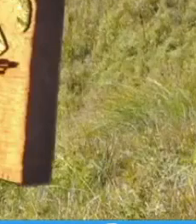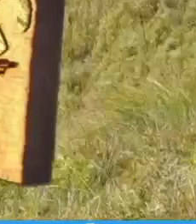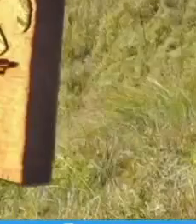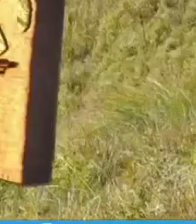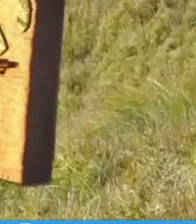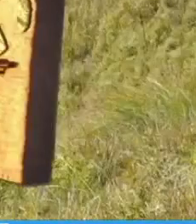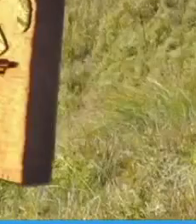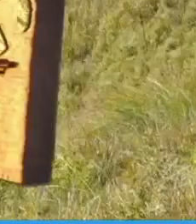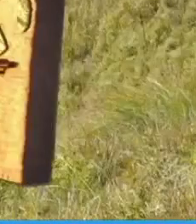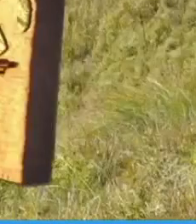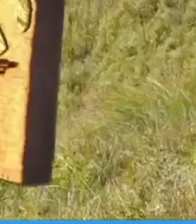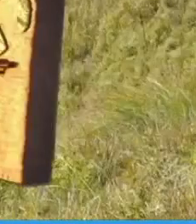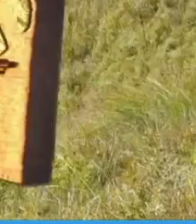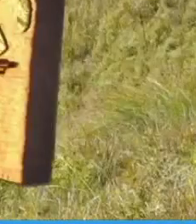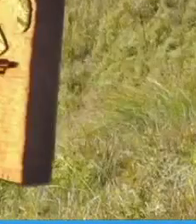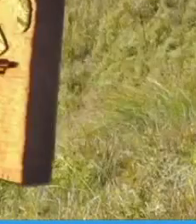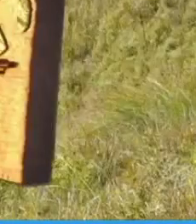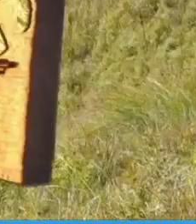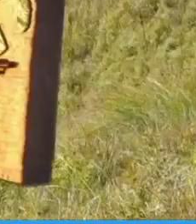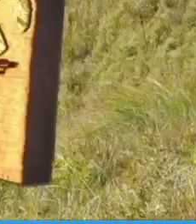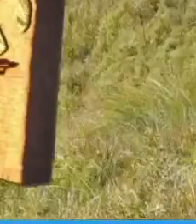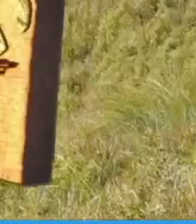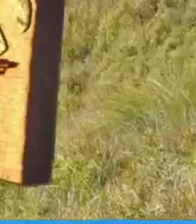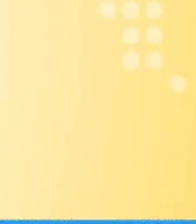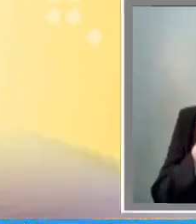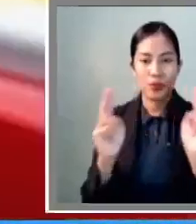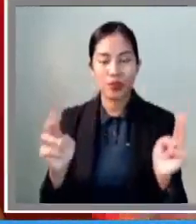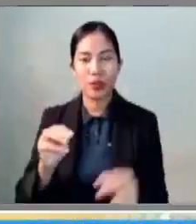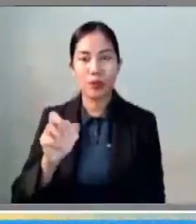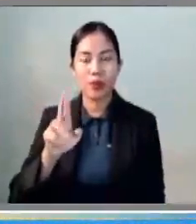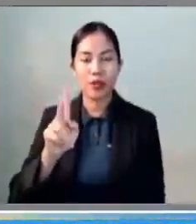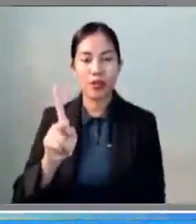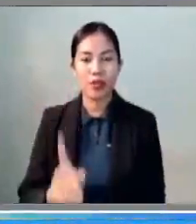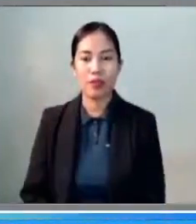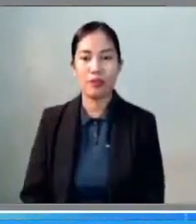bundok. Balitang hatid ni Mark Salazar.